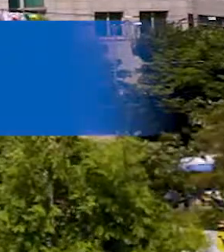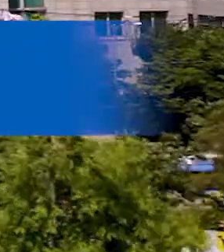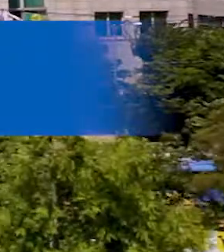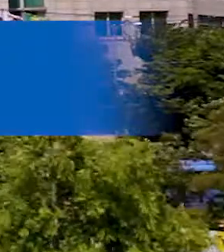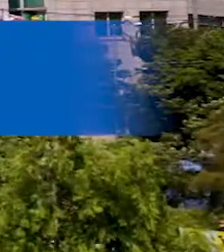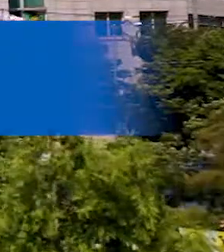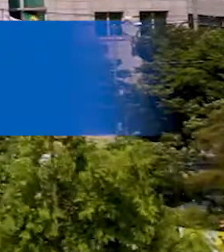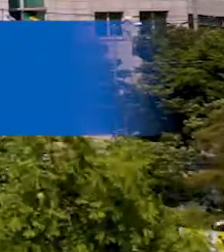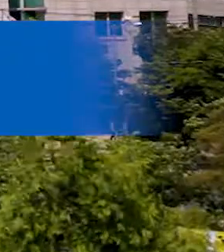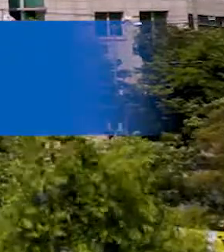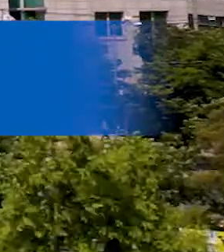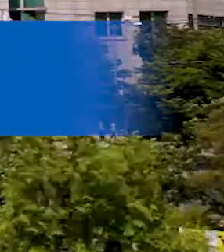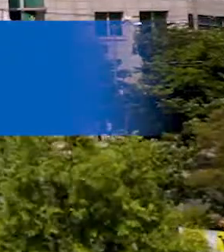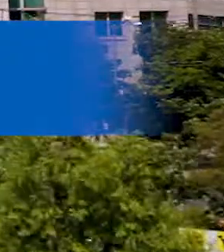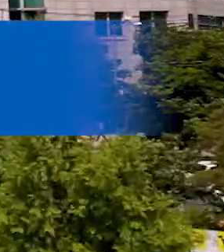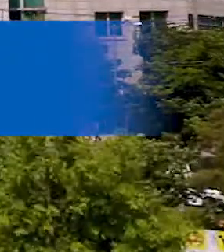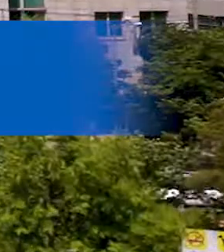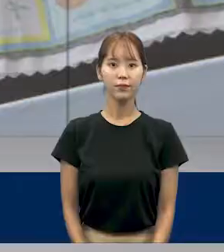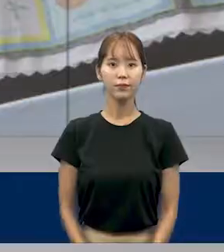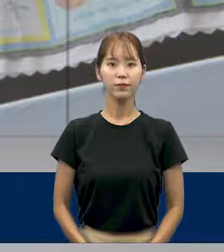트릭 아트 벽화를 설치했습니다.